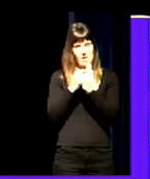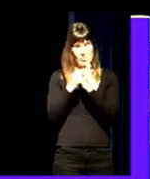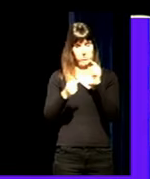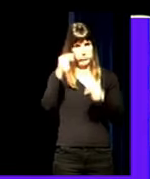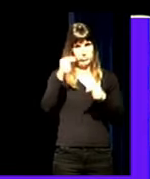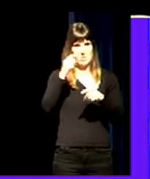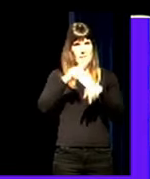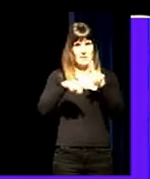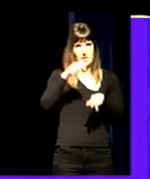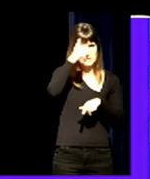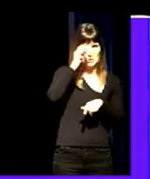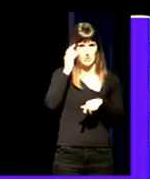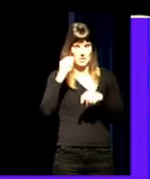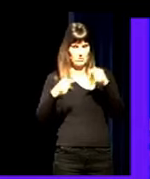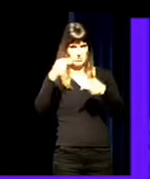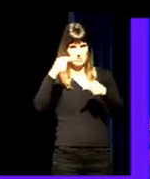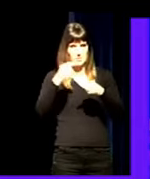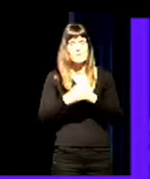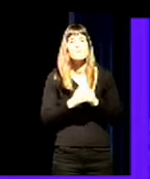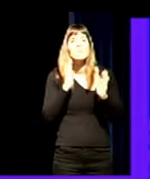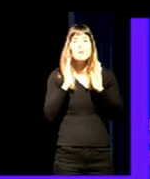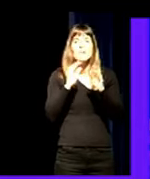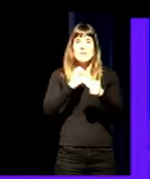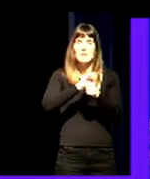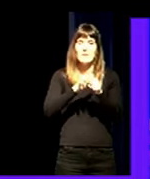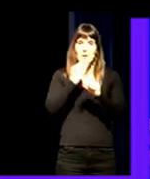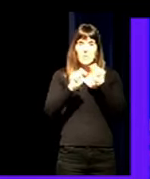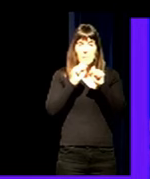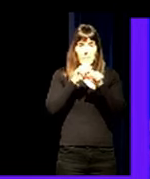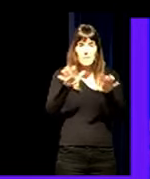bueno, YouTube, Twitch, eta horrelako plataformak,